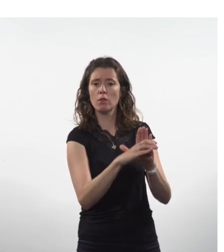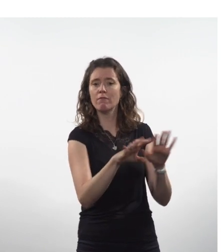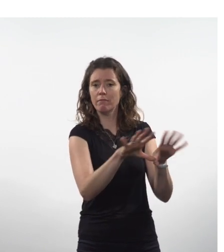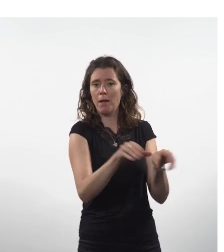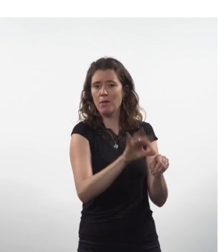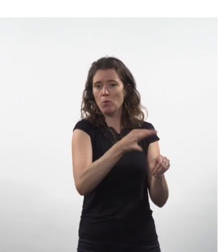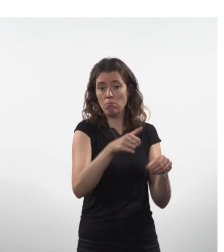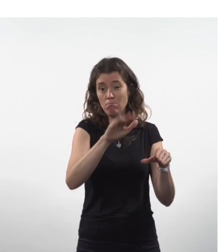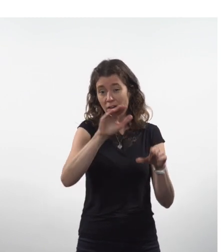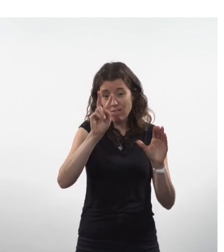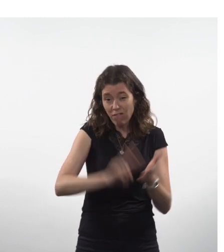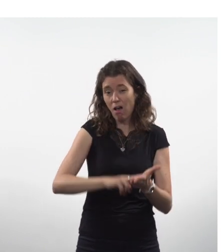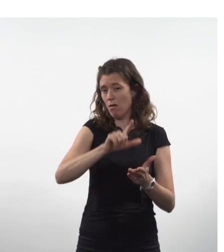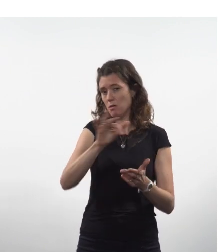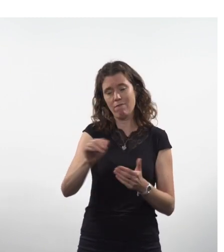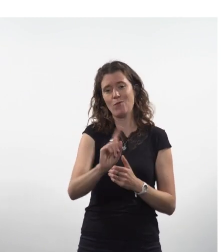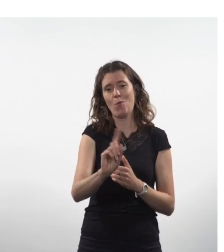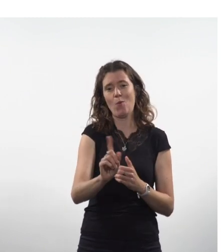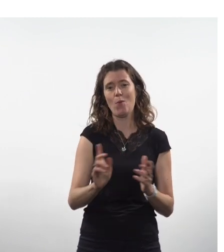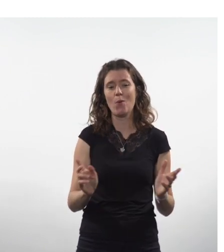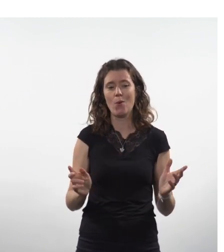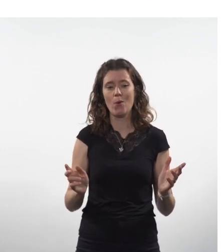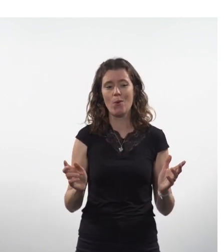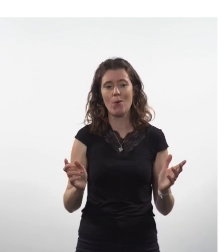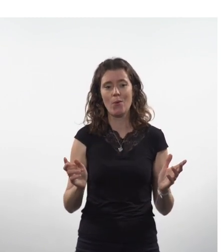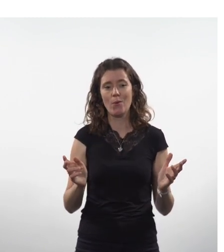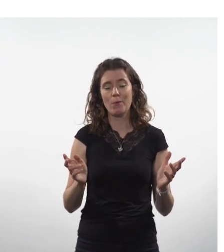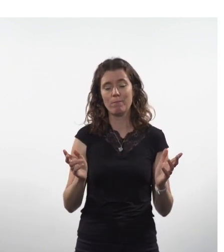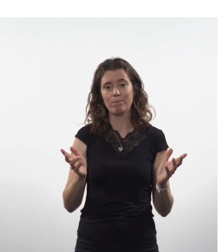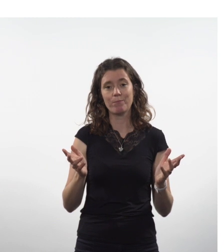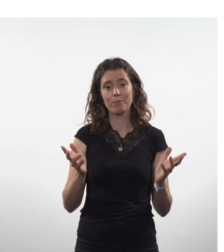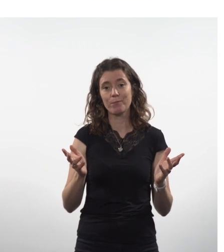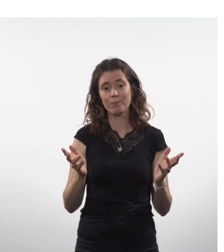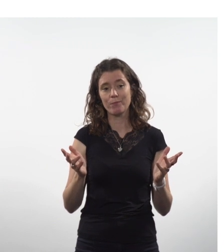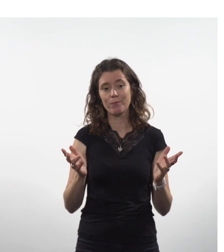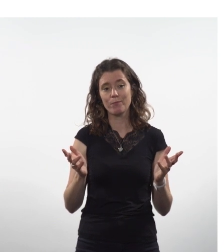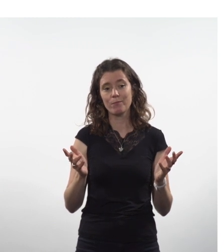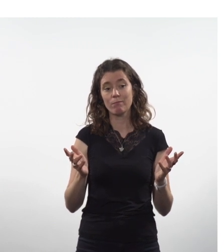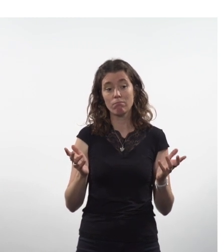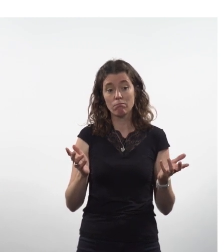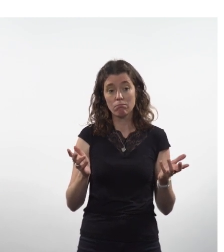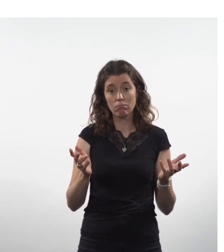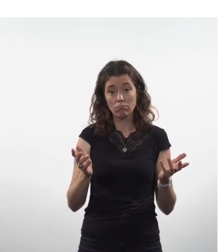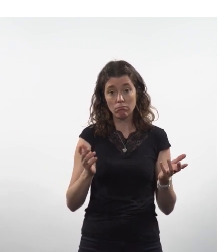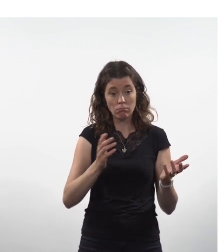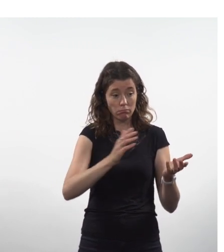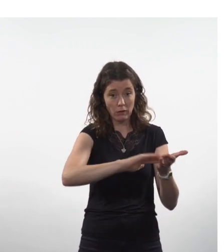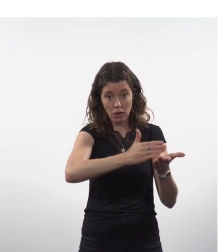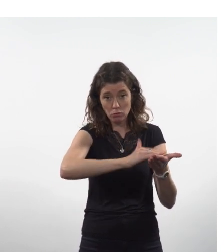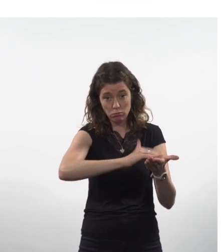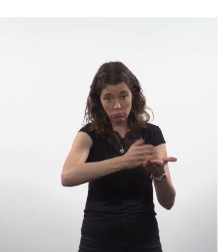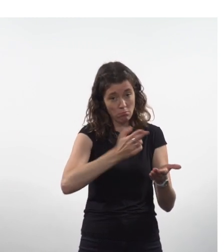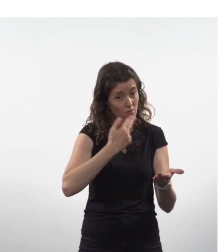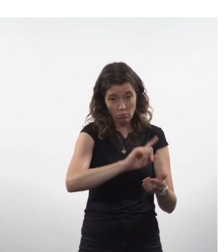de la langue des signes. Euh, il, euh, il, il n'y a aucune garantie de traduction, bien